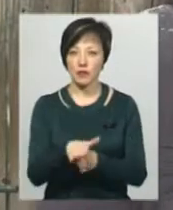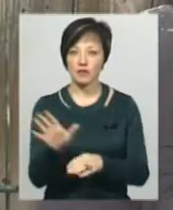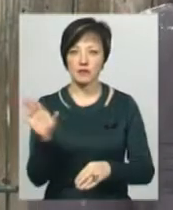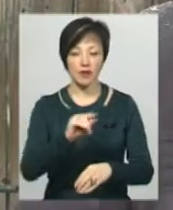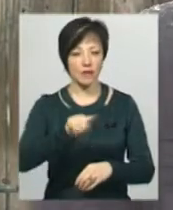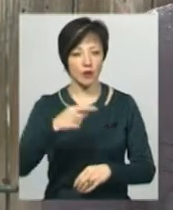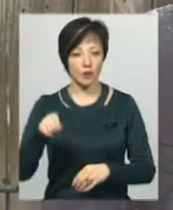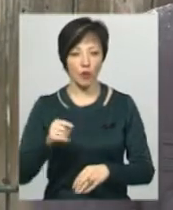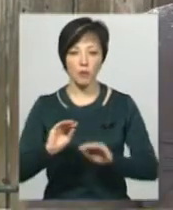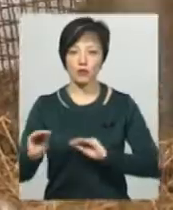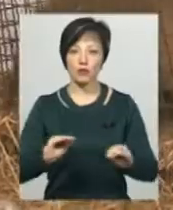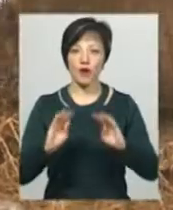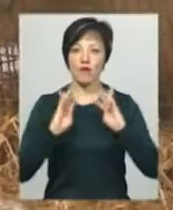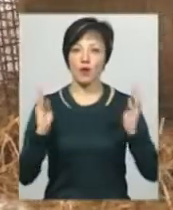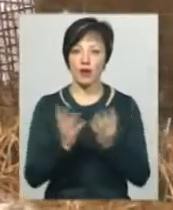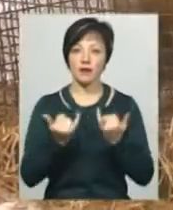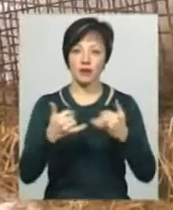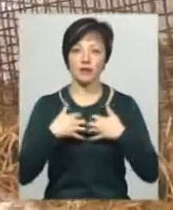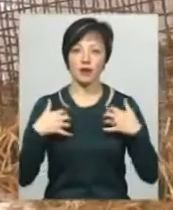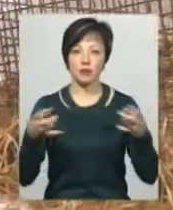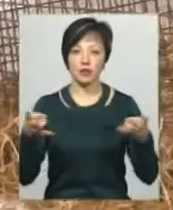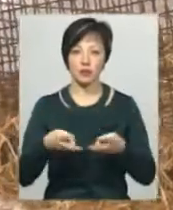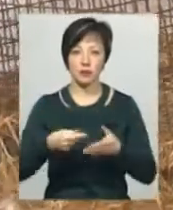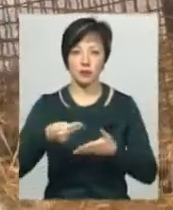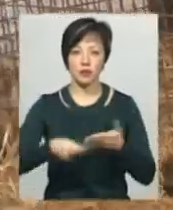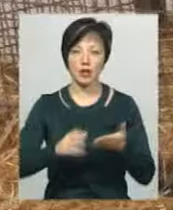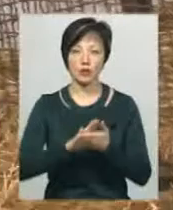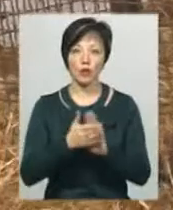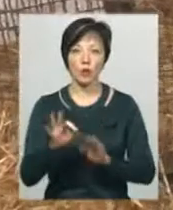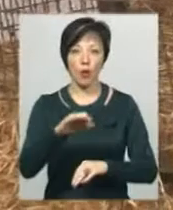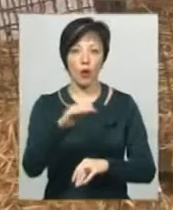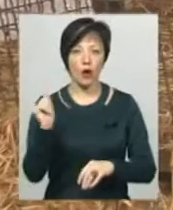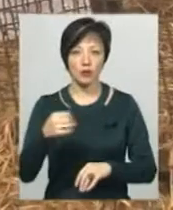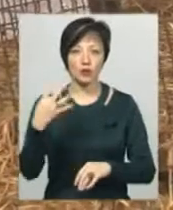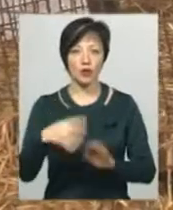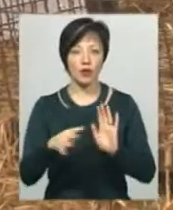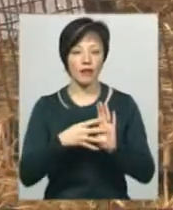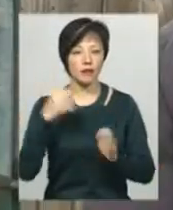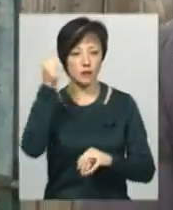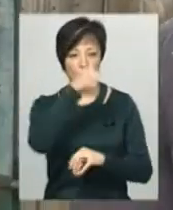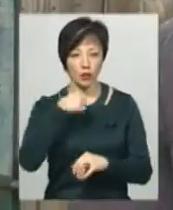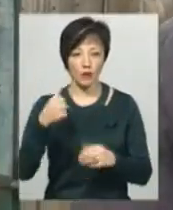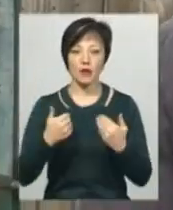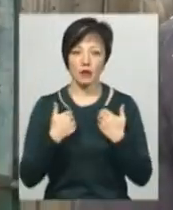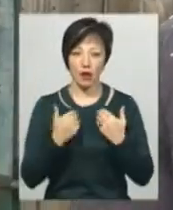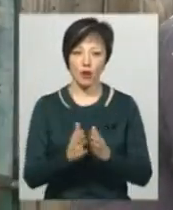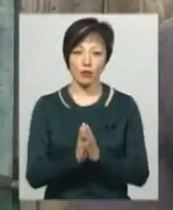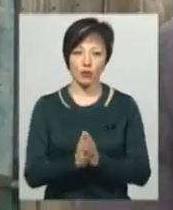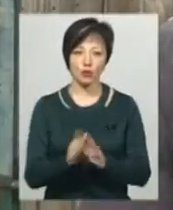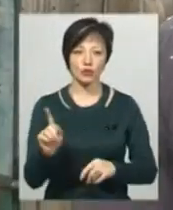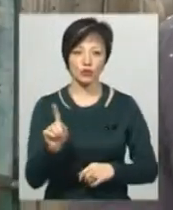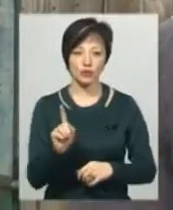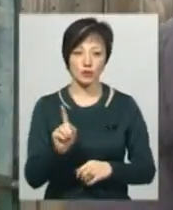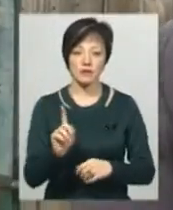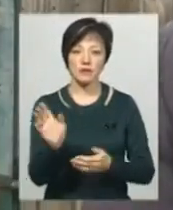усіх вимог в облаштуванні вольєрів, для тварин йому потрібно підписати договір про оренду на 49 років. Я прошу, щоб